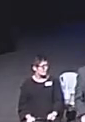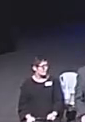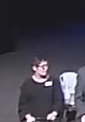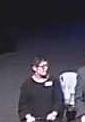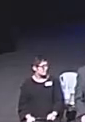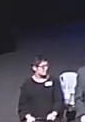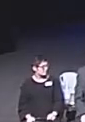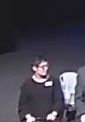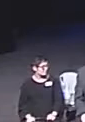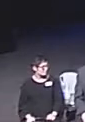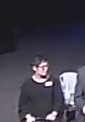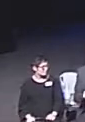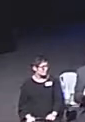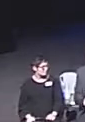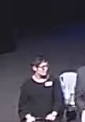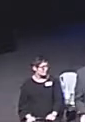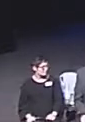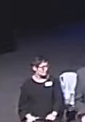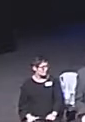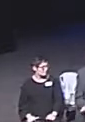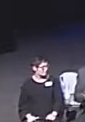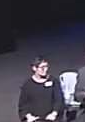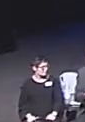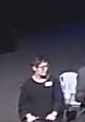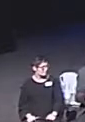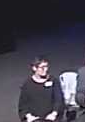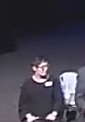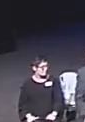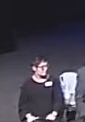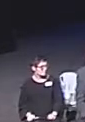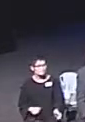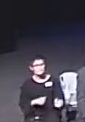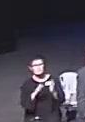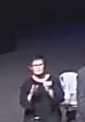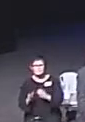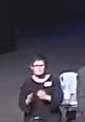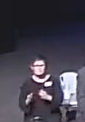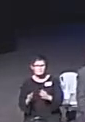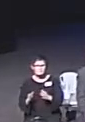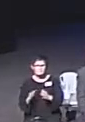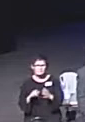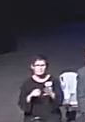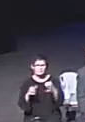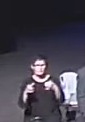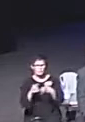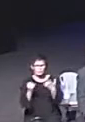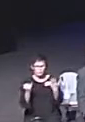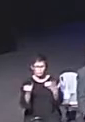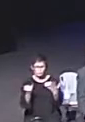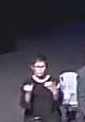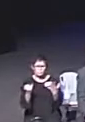Joo, mutta tällaisen vitonen oli se. Sitten on kutosryhmän